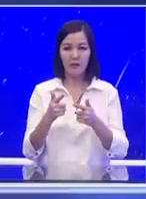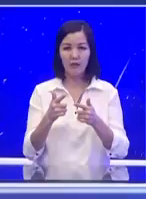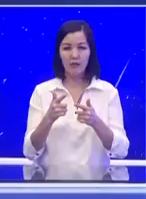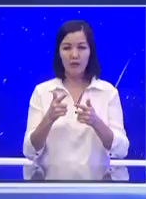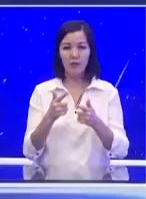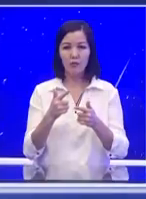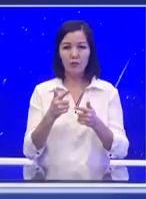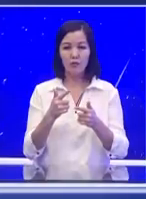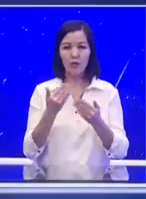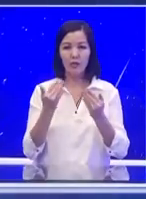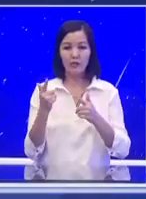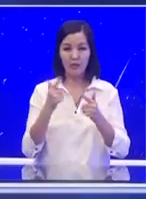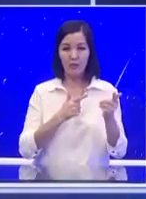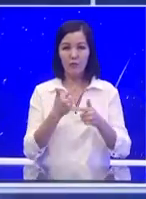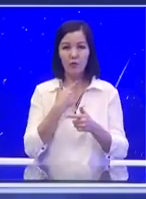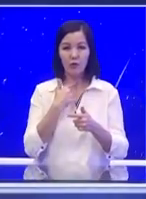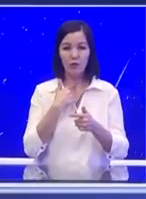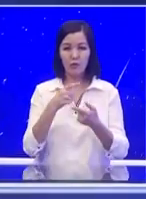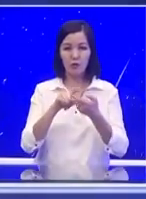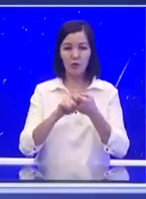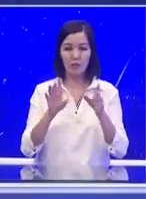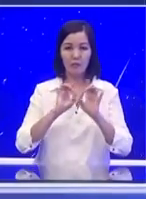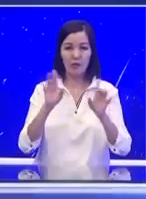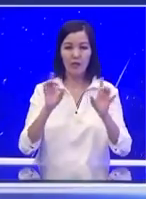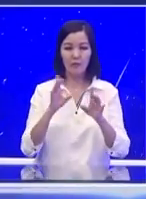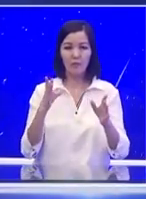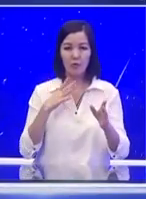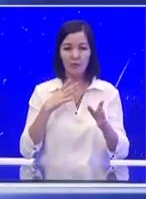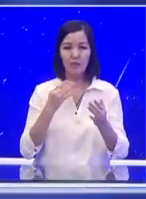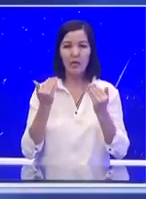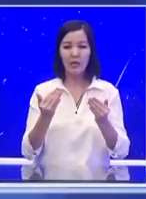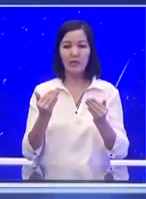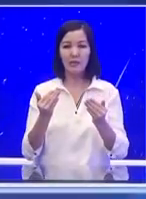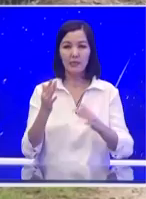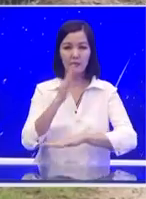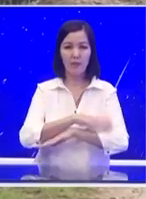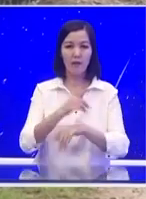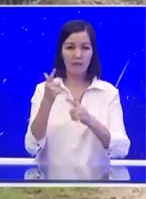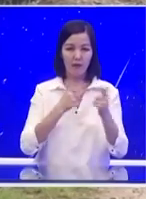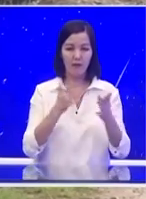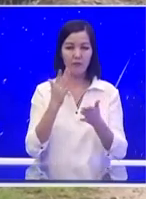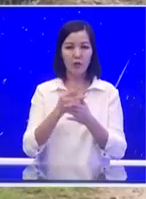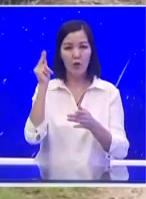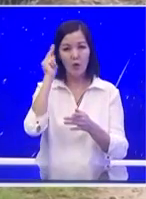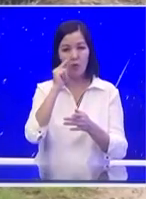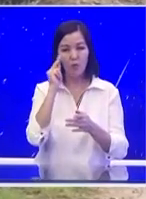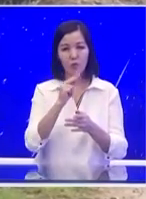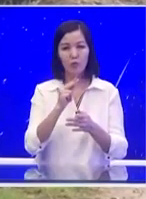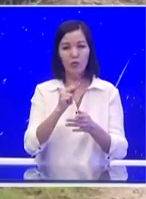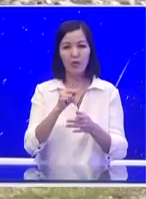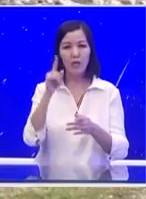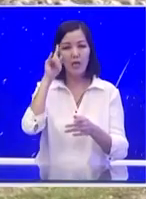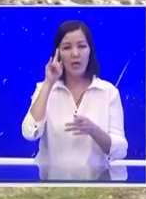Сол материалдарды бізге береді. Материалдар әлі дайындалып жатыр. Оқыту жүйесінің тағы бір жолы